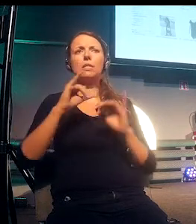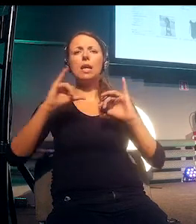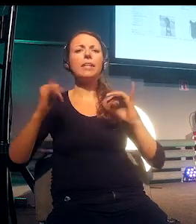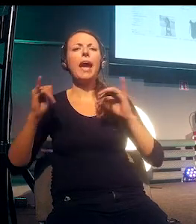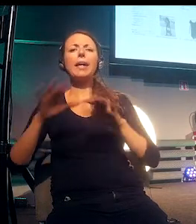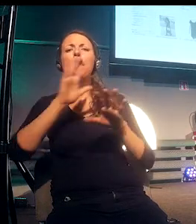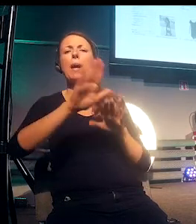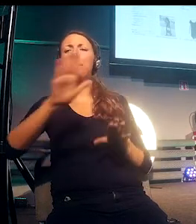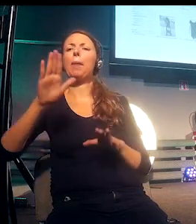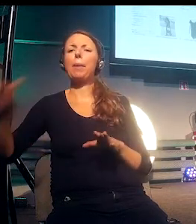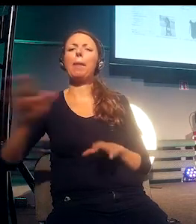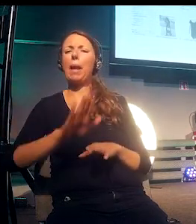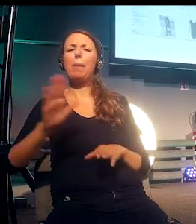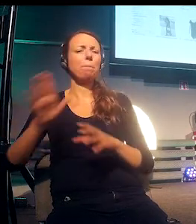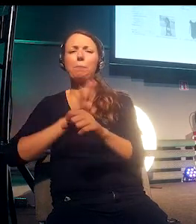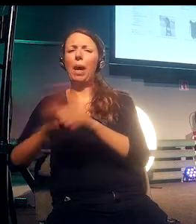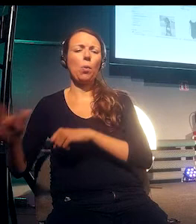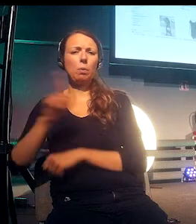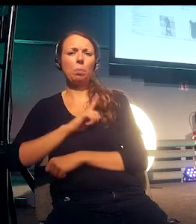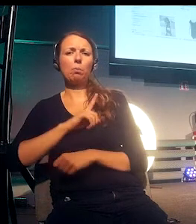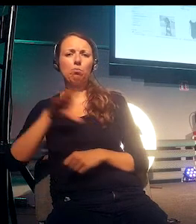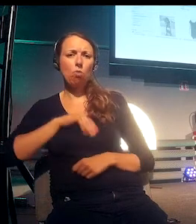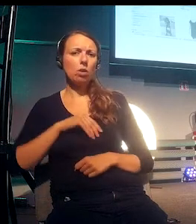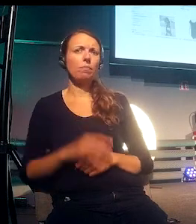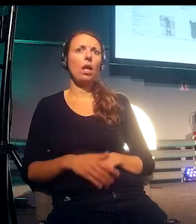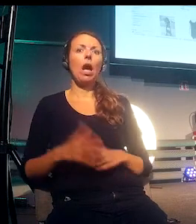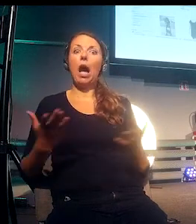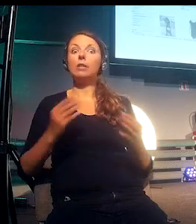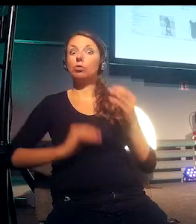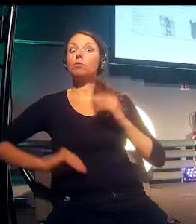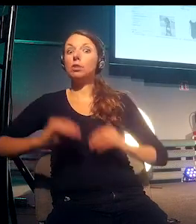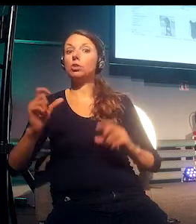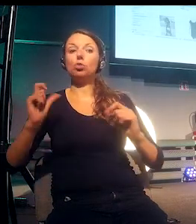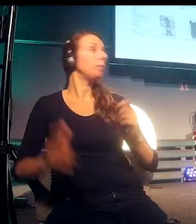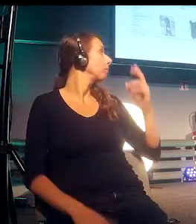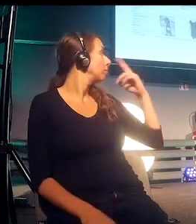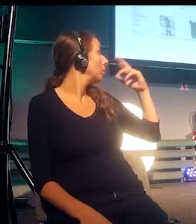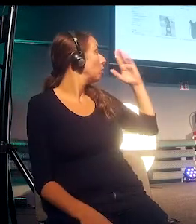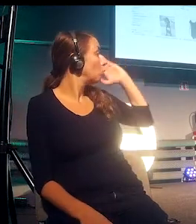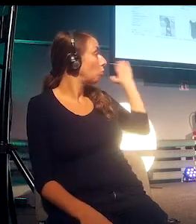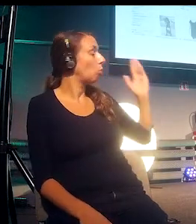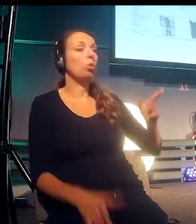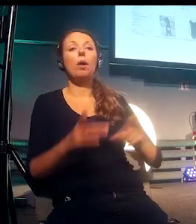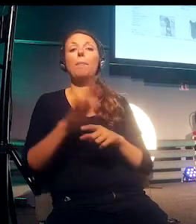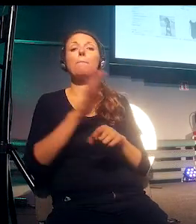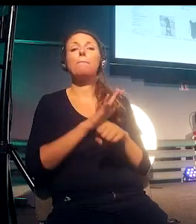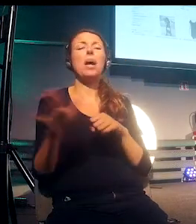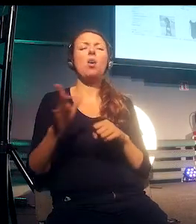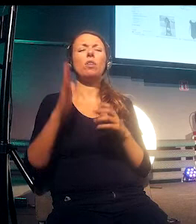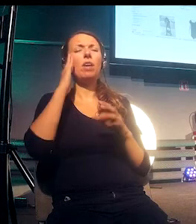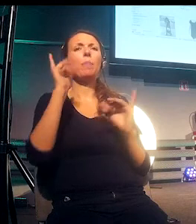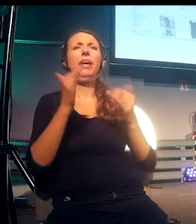tam się będą pojawiały. Co więcej, w tym przypadku mamy pełną kontrolę nad zakresem